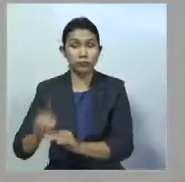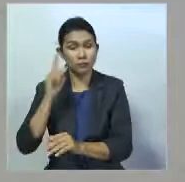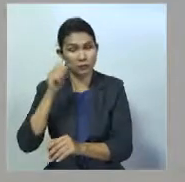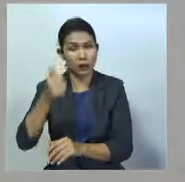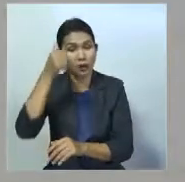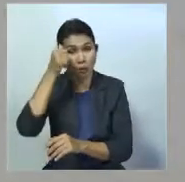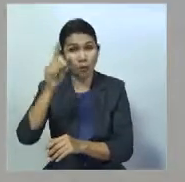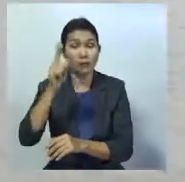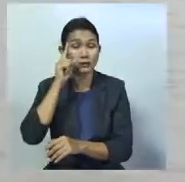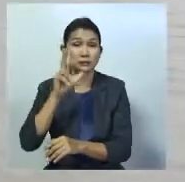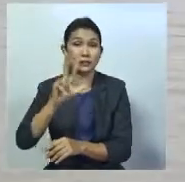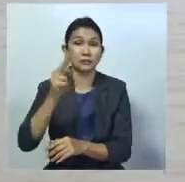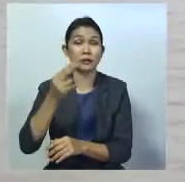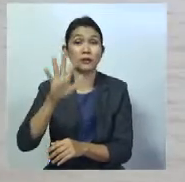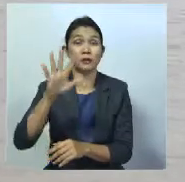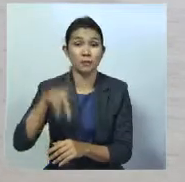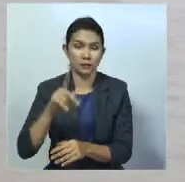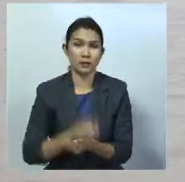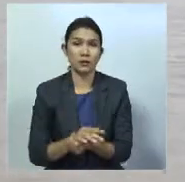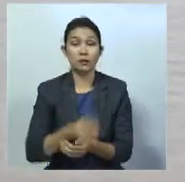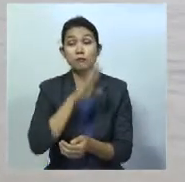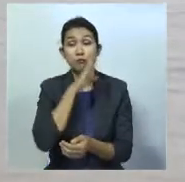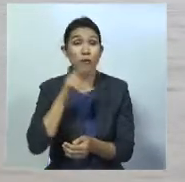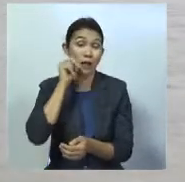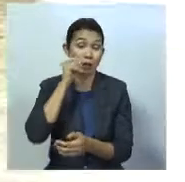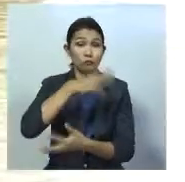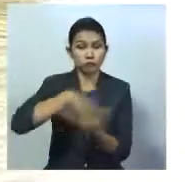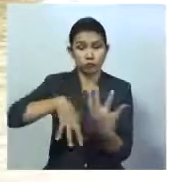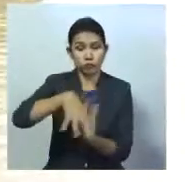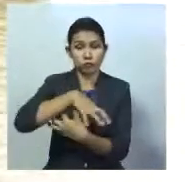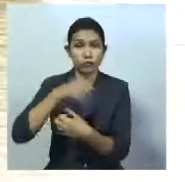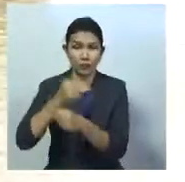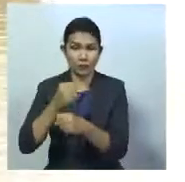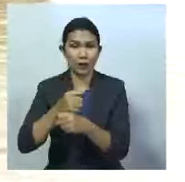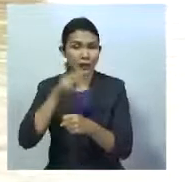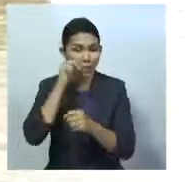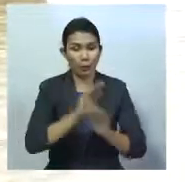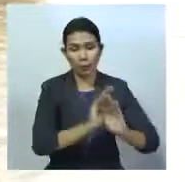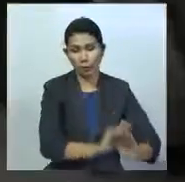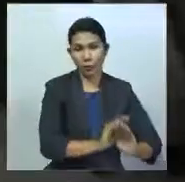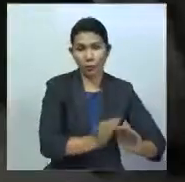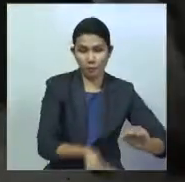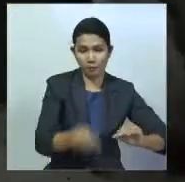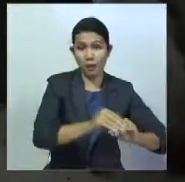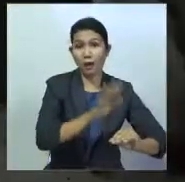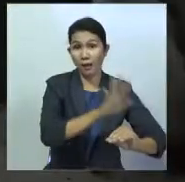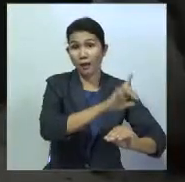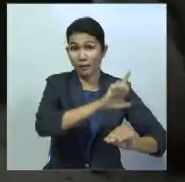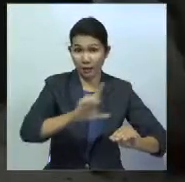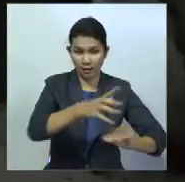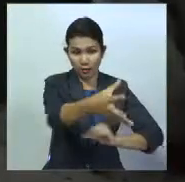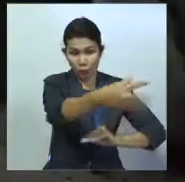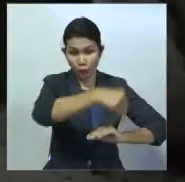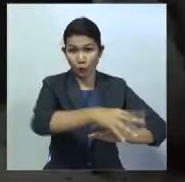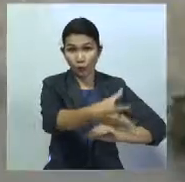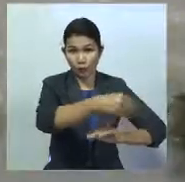ได้วันละ 35,000 ลูกบาศก์เมตรหากผันน้ำมาได้ทั้งหมดจะทำให้มีปริมาณน้ำดิบสำรองในอ่างเพิ่มเป็น5ล้านลูกบาศก์เมตรเพียง